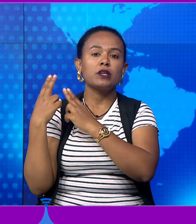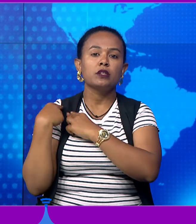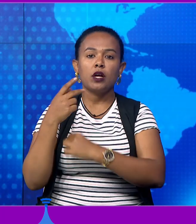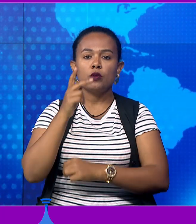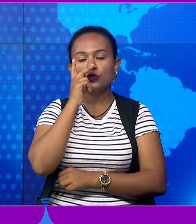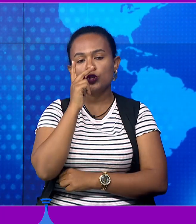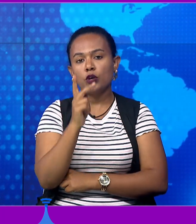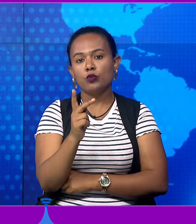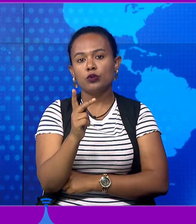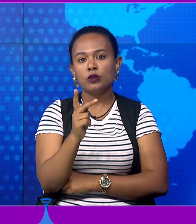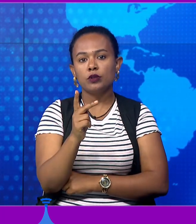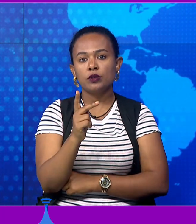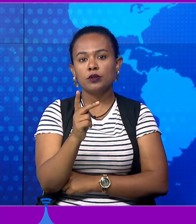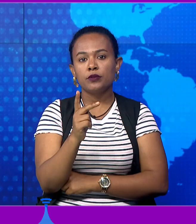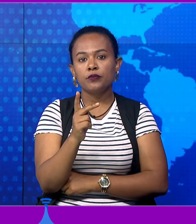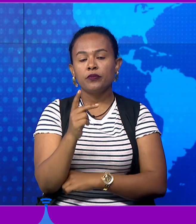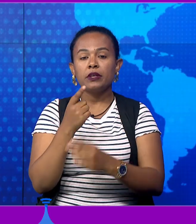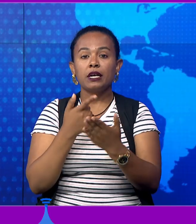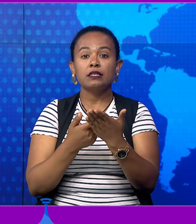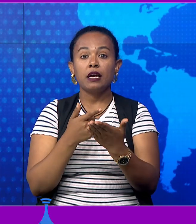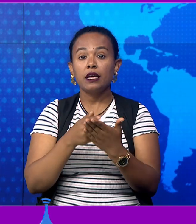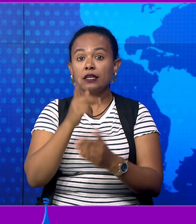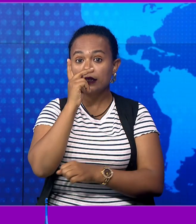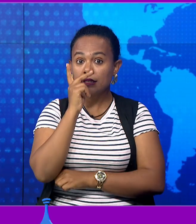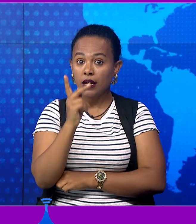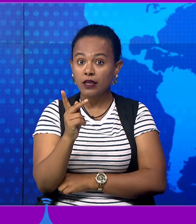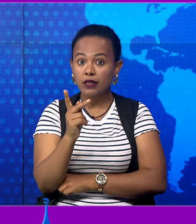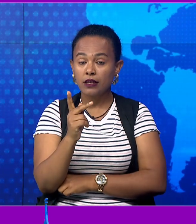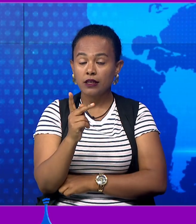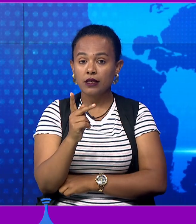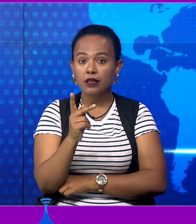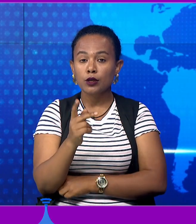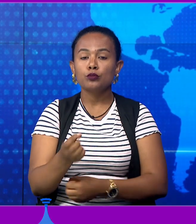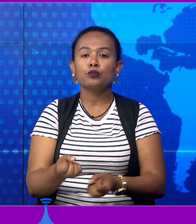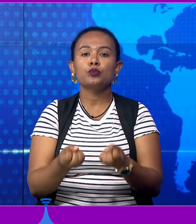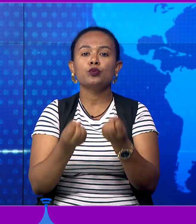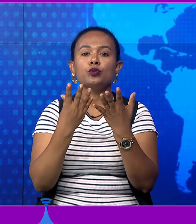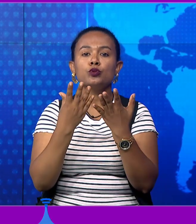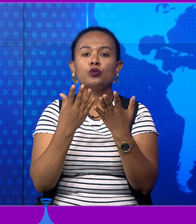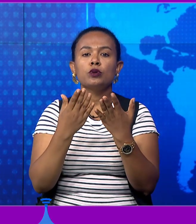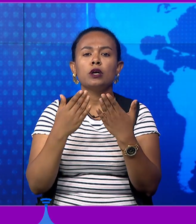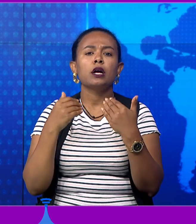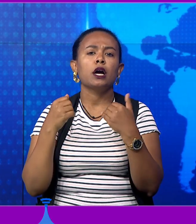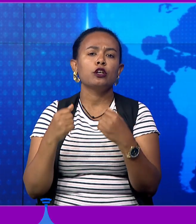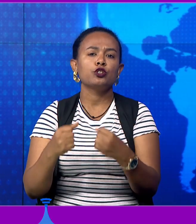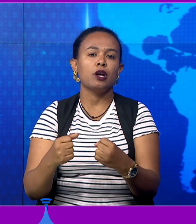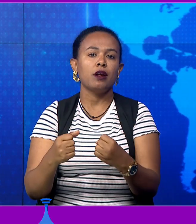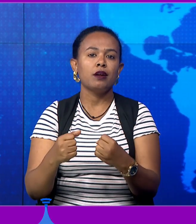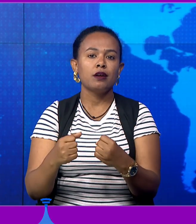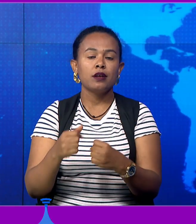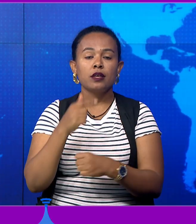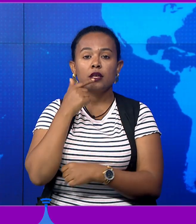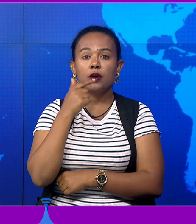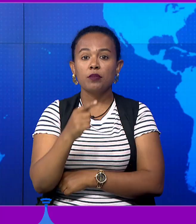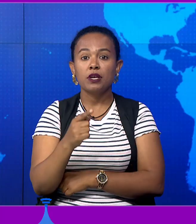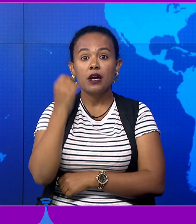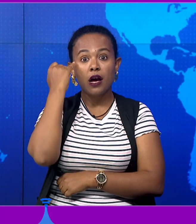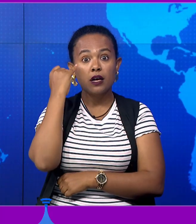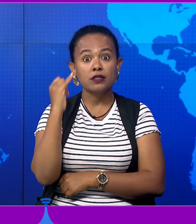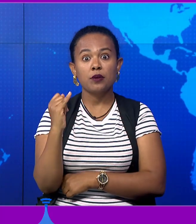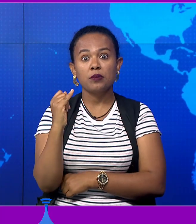አዩት። ከዛ ይሄ ሲታይ ብዙዎቹ ለካ ይቻላል የሚል